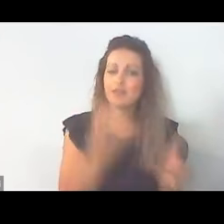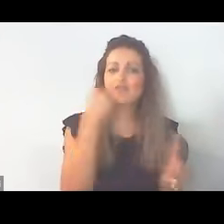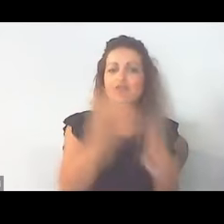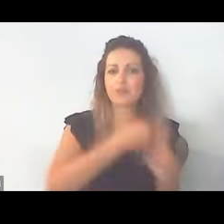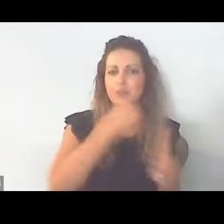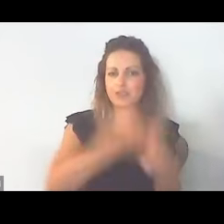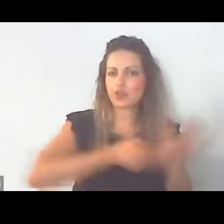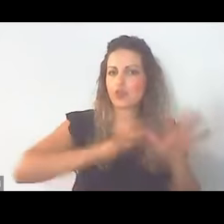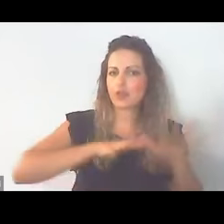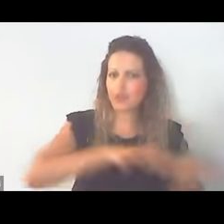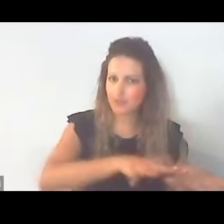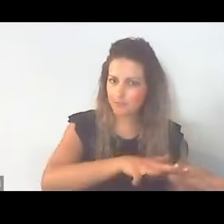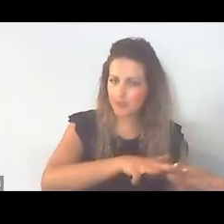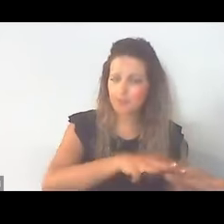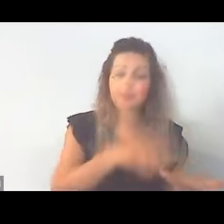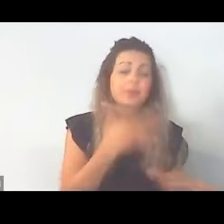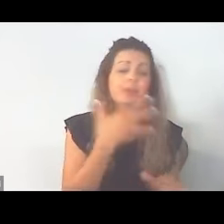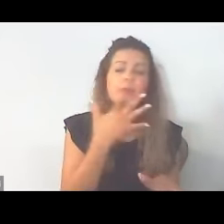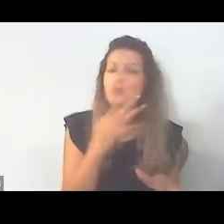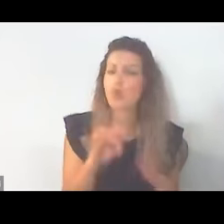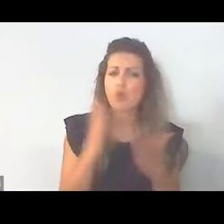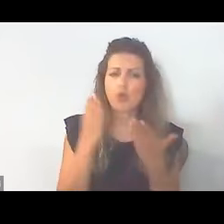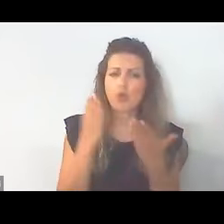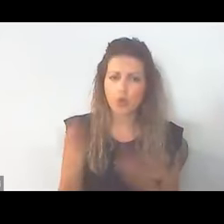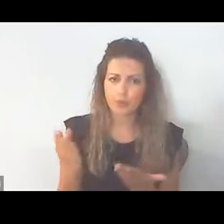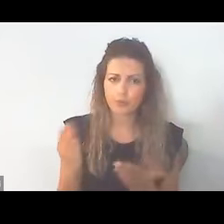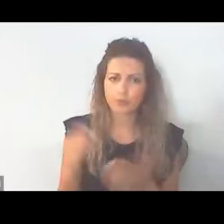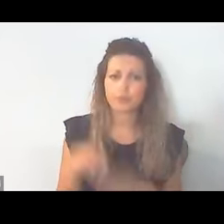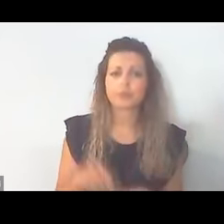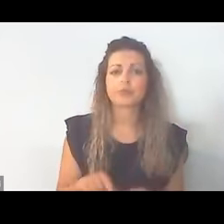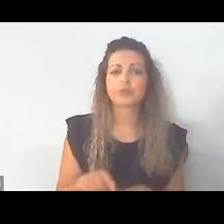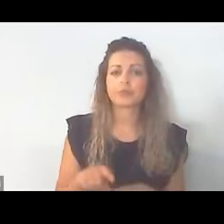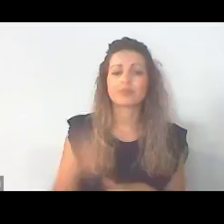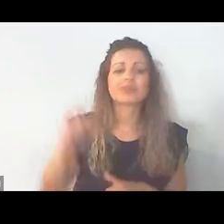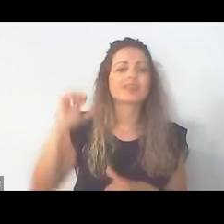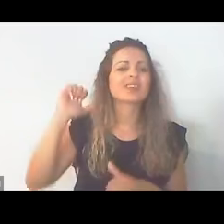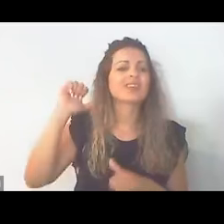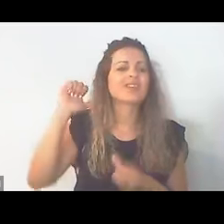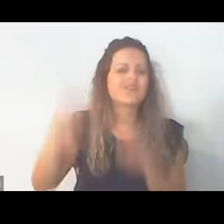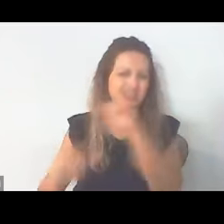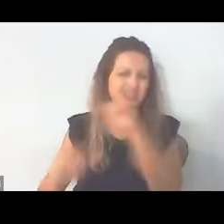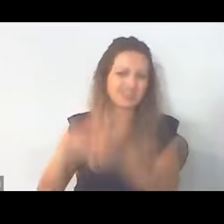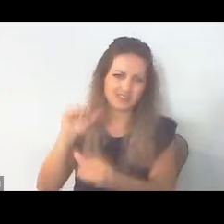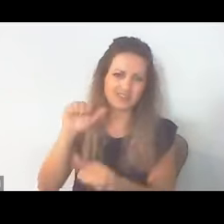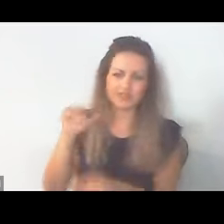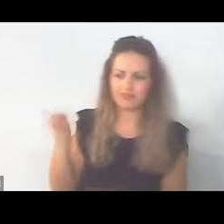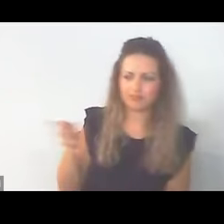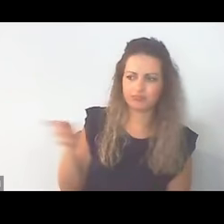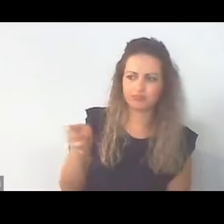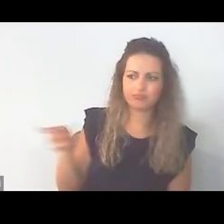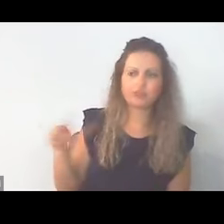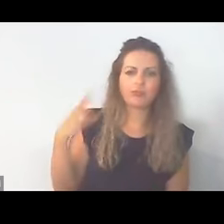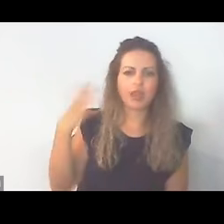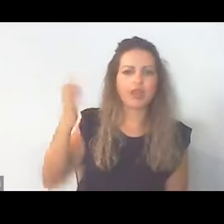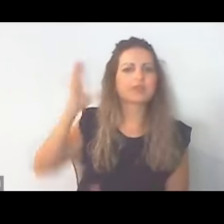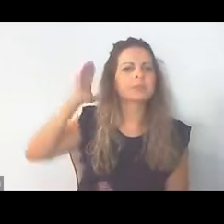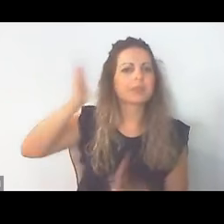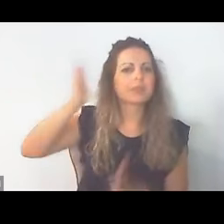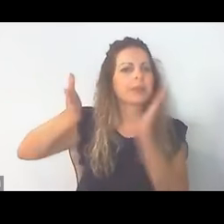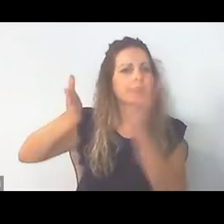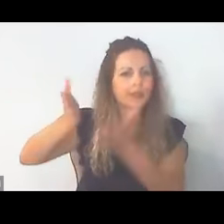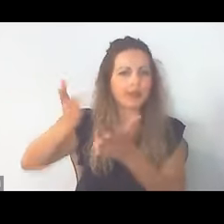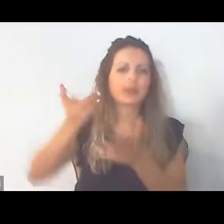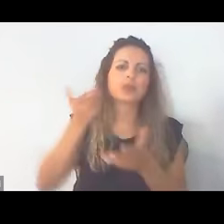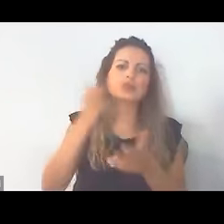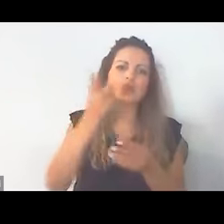έννοια? Ήταν οι βιαστές και οι γυναικοκτόνοι έλαβαν τις μέγιστες των ποινών. Είναι κάτι το οποίο δεν